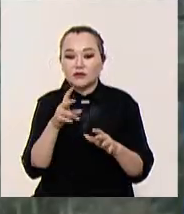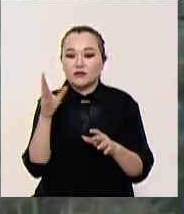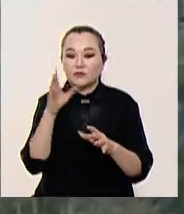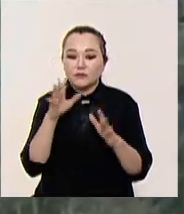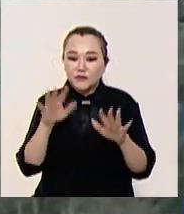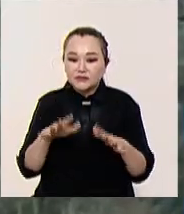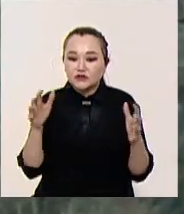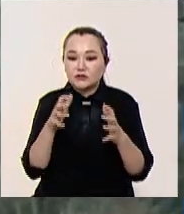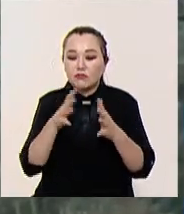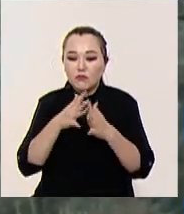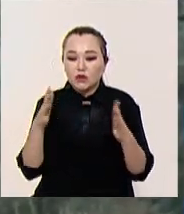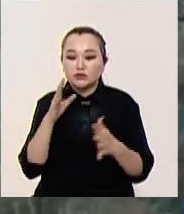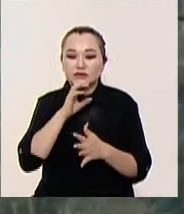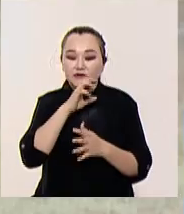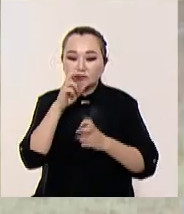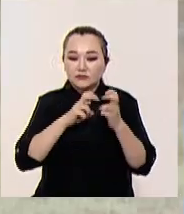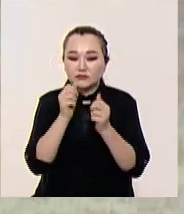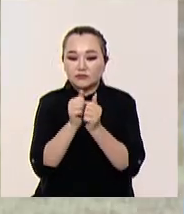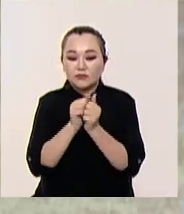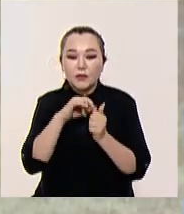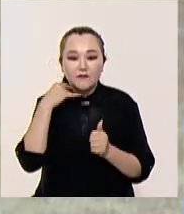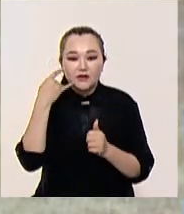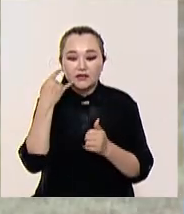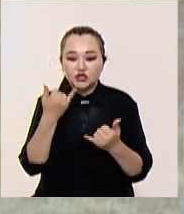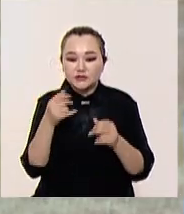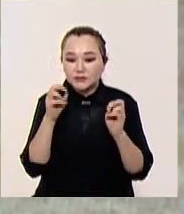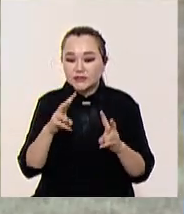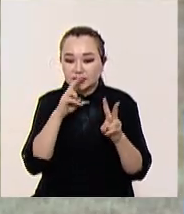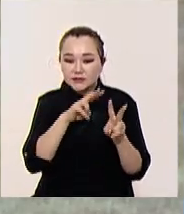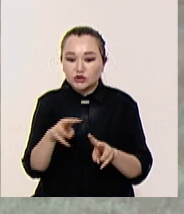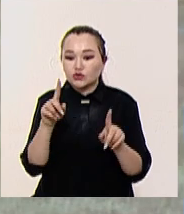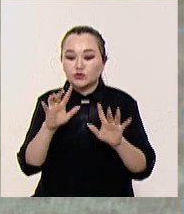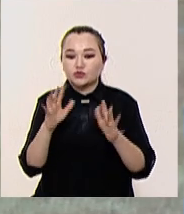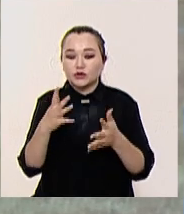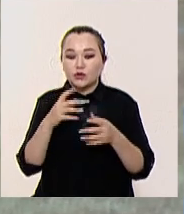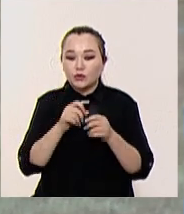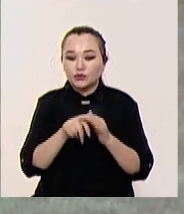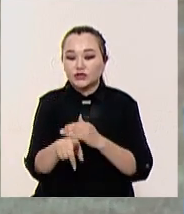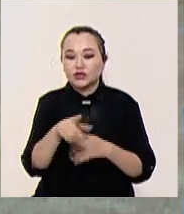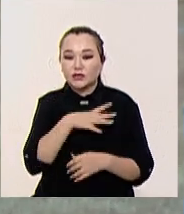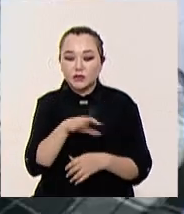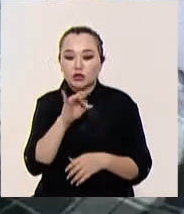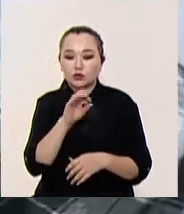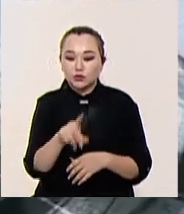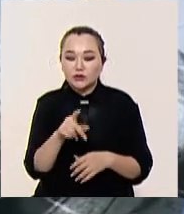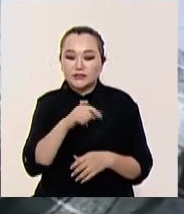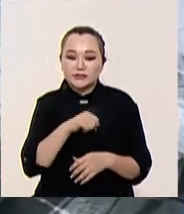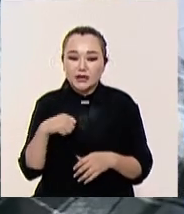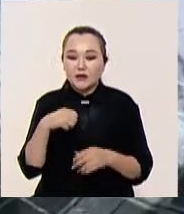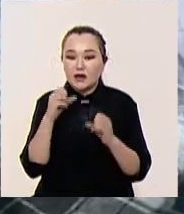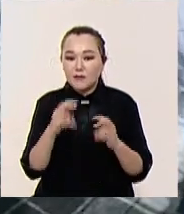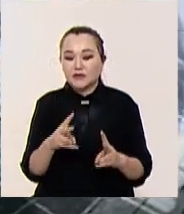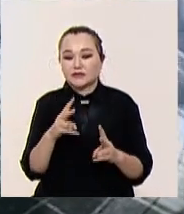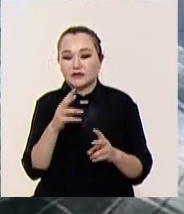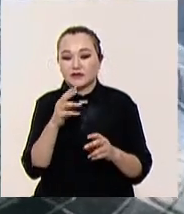захоронения располагается в северной промышленной зоне Павлодара. Теперь специалисты следят, чтобы не произошла утечка, ведь ртуть является одним из самых